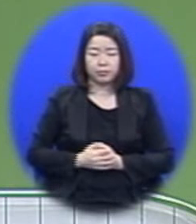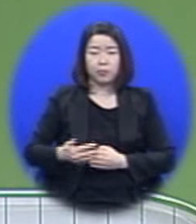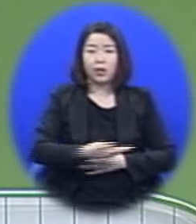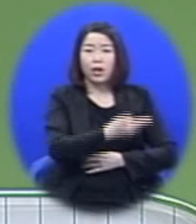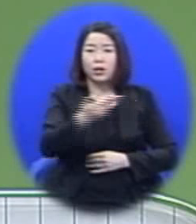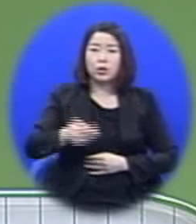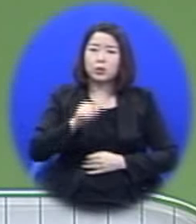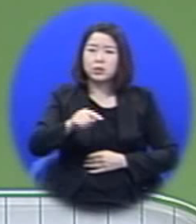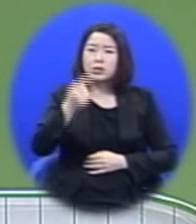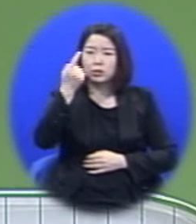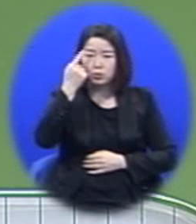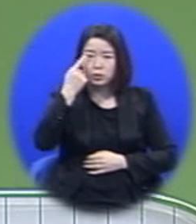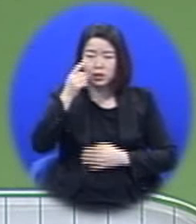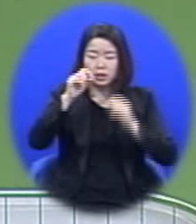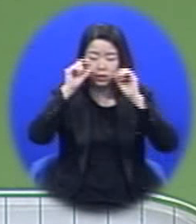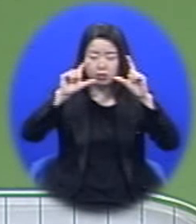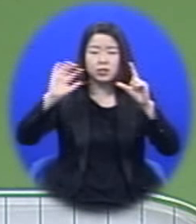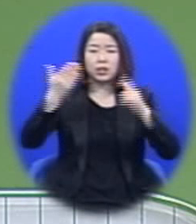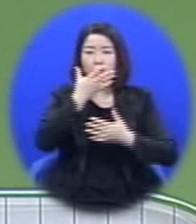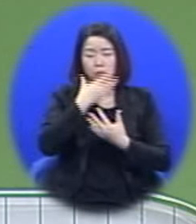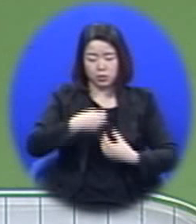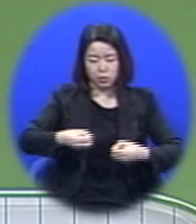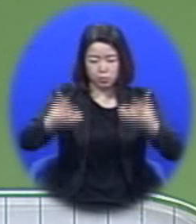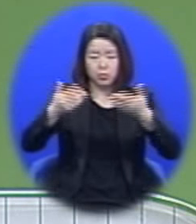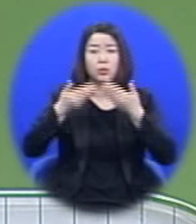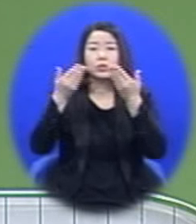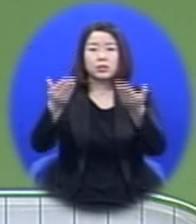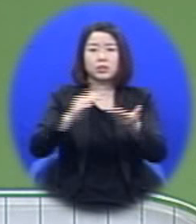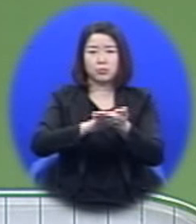여러분이 그 눈이 뜨여지게 되기를 축복하는 것입니다.